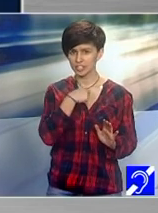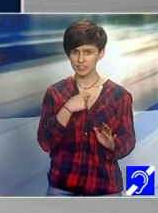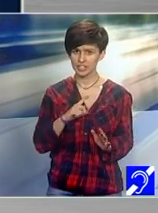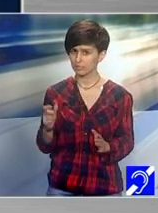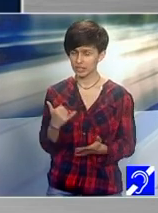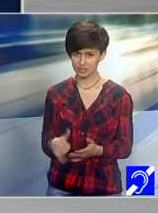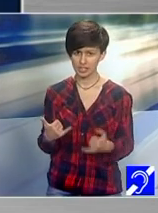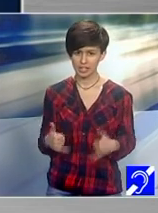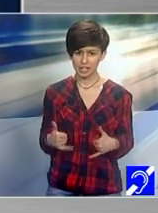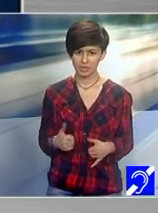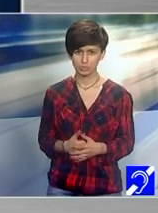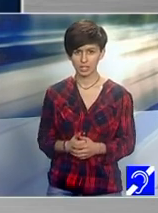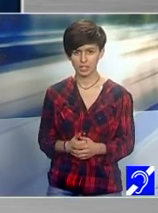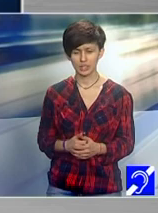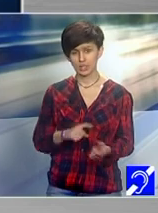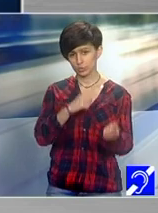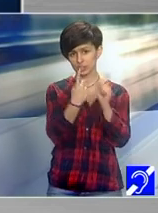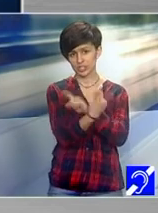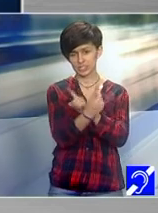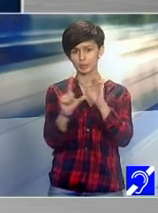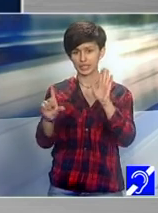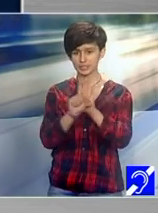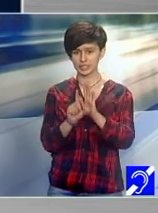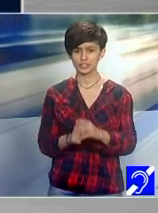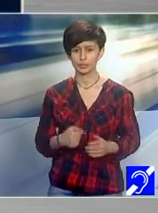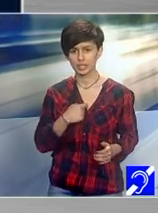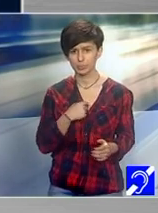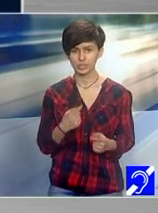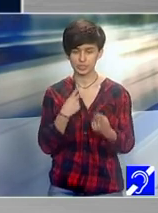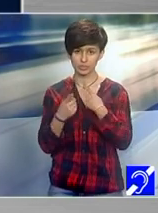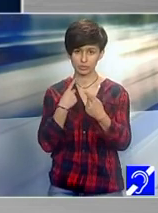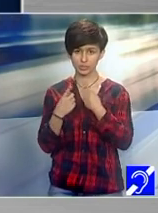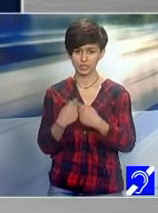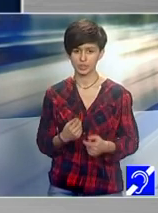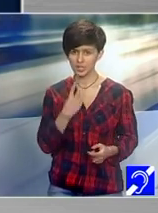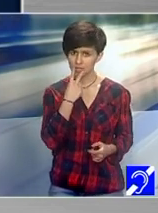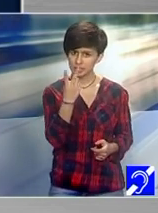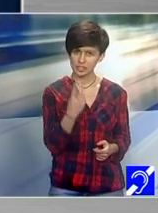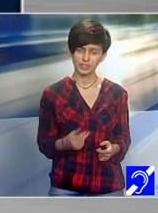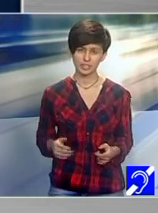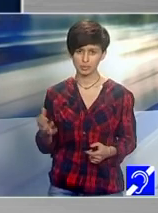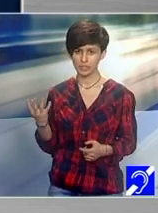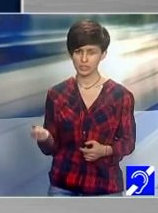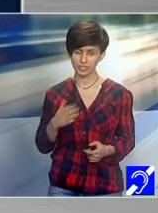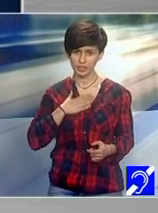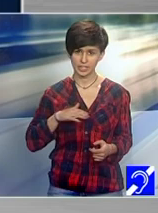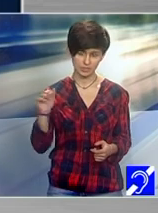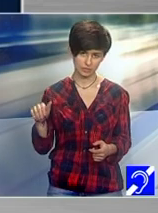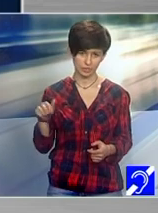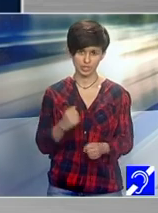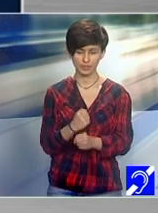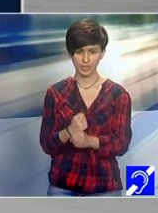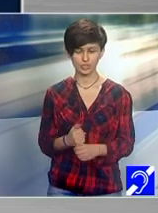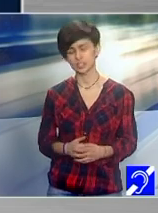că nu aveți bani, dați-ne o altă lege, un draft a legii pe care să putem discuta, să vedem ce intenționați voi să faceți. Eu am alt guvern, poate o altă